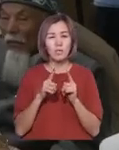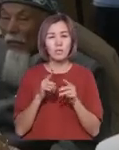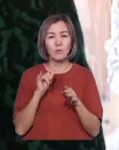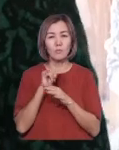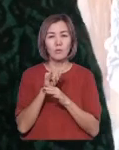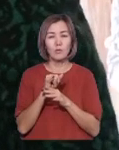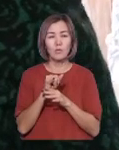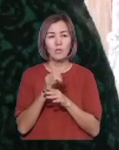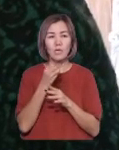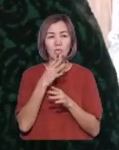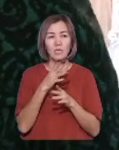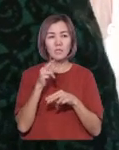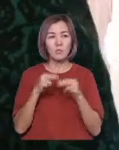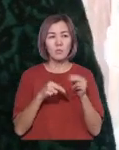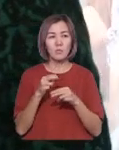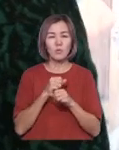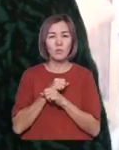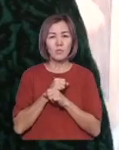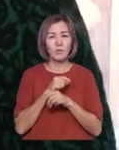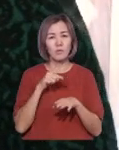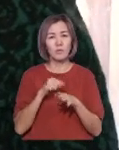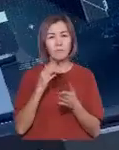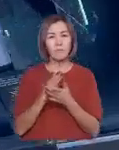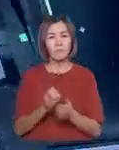меймандарға жақсы көңіл күй сыйлап, демалуға септігін